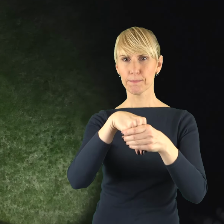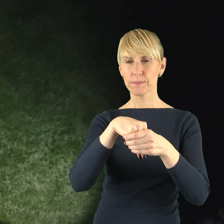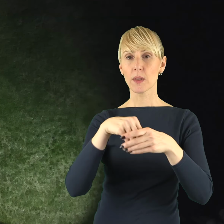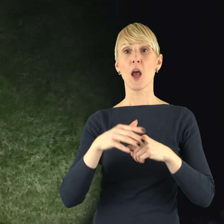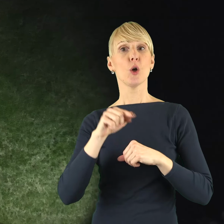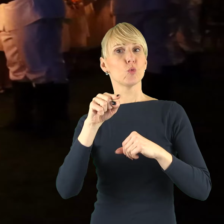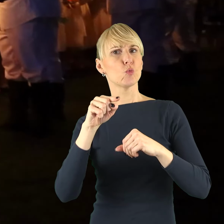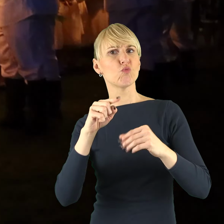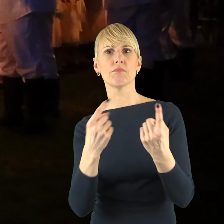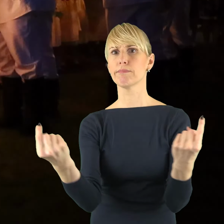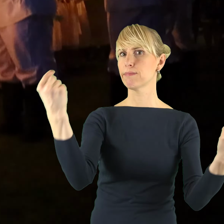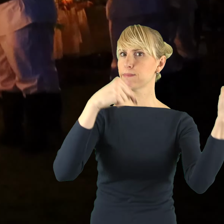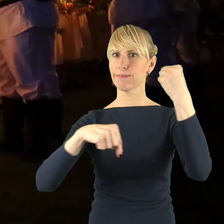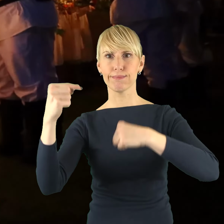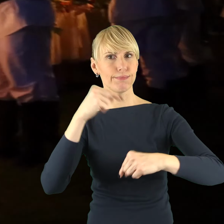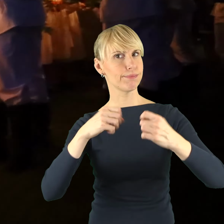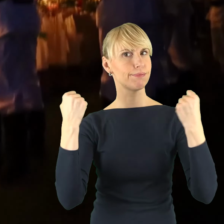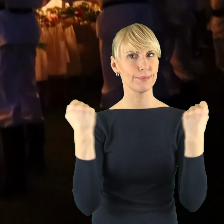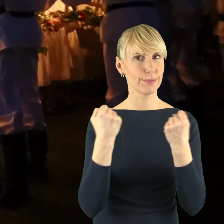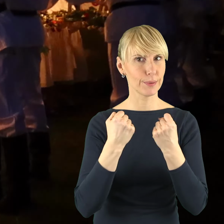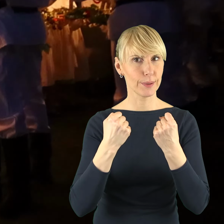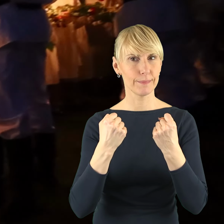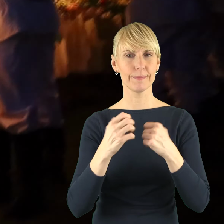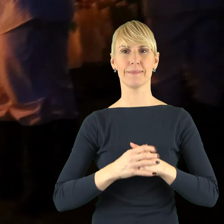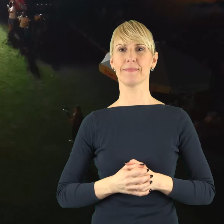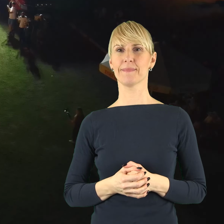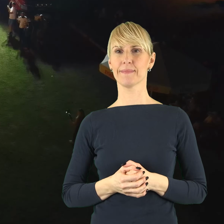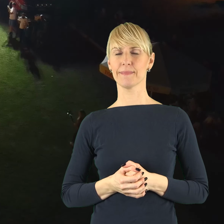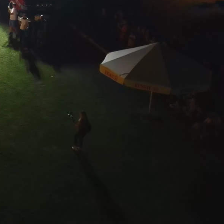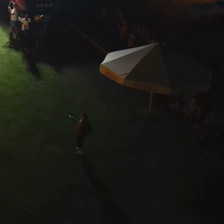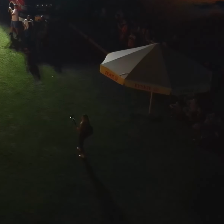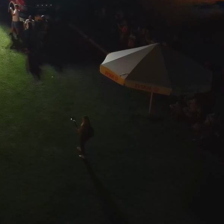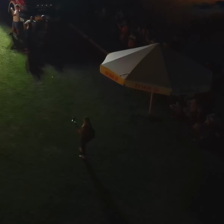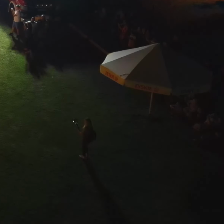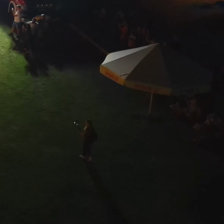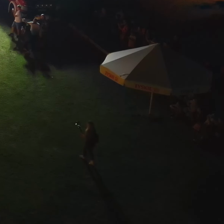festiwale, które zawsze przyciągają wiele osób.